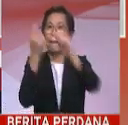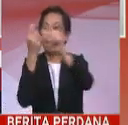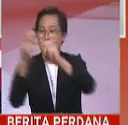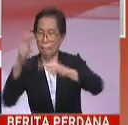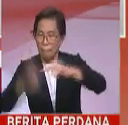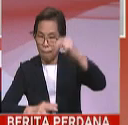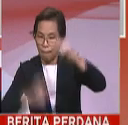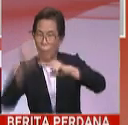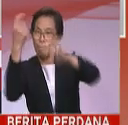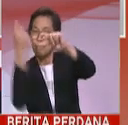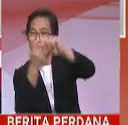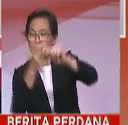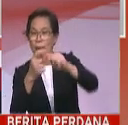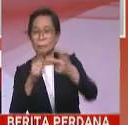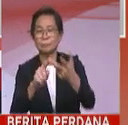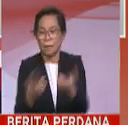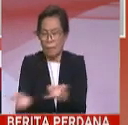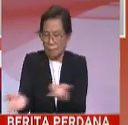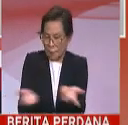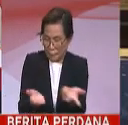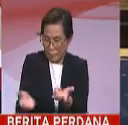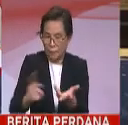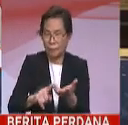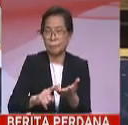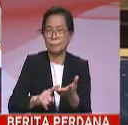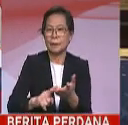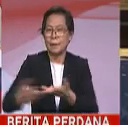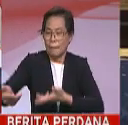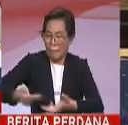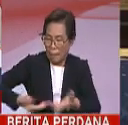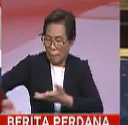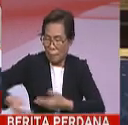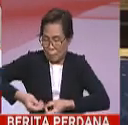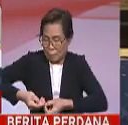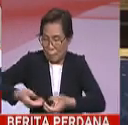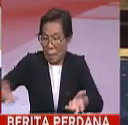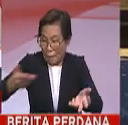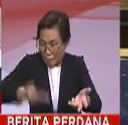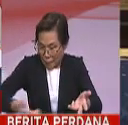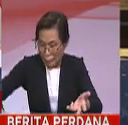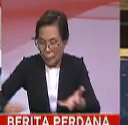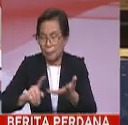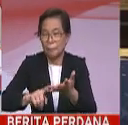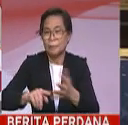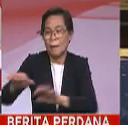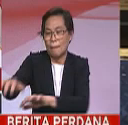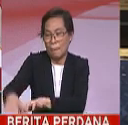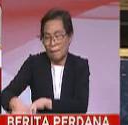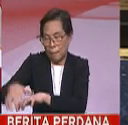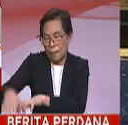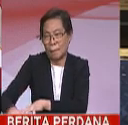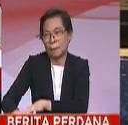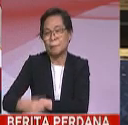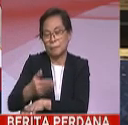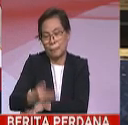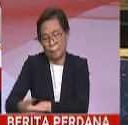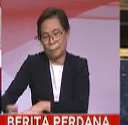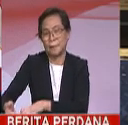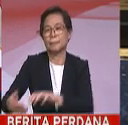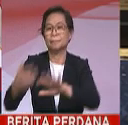pembinaan, perkhidmatan, perdagangan dan pengedaran serta peladangan dan